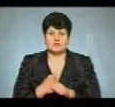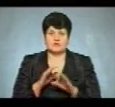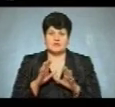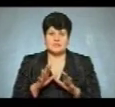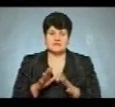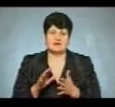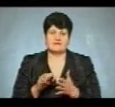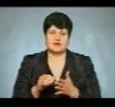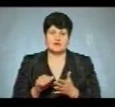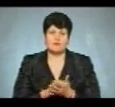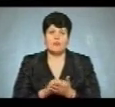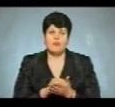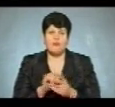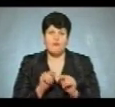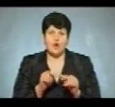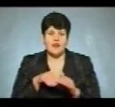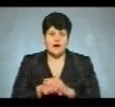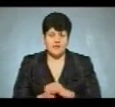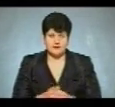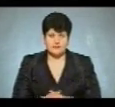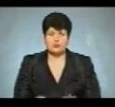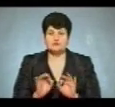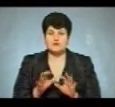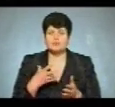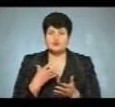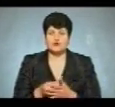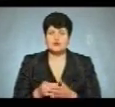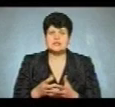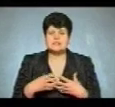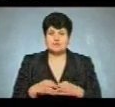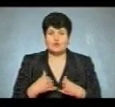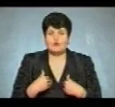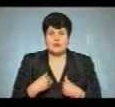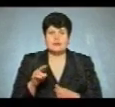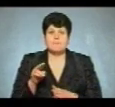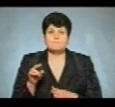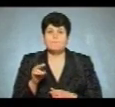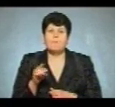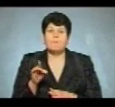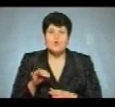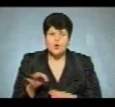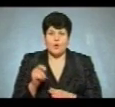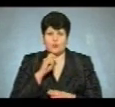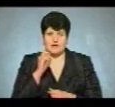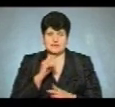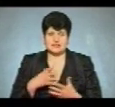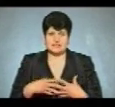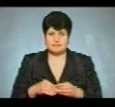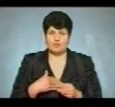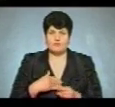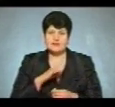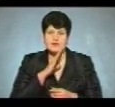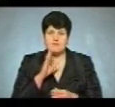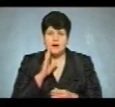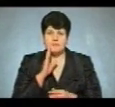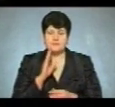поліграфії. Роман Куровський розповідає про свою сім'ю. У мене проукраїнська сім'я, моя мама займалася,